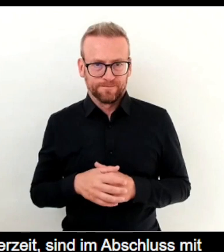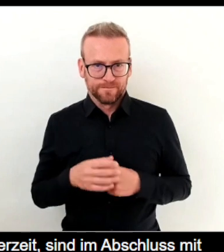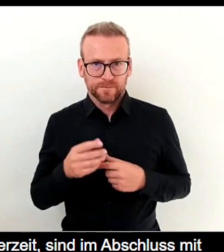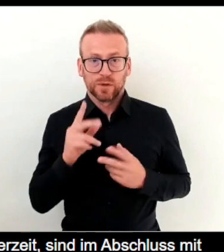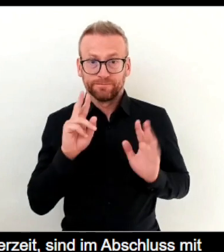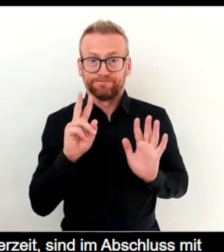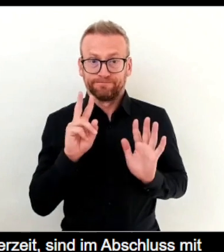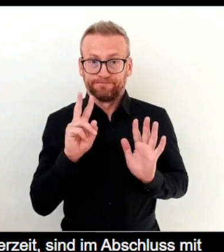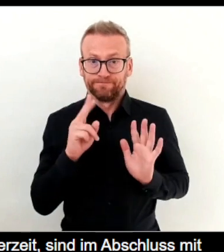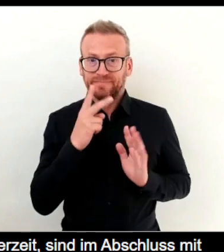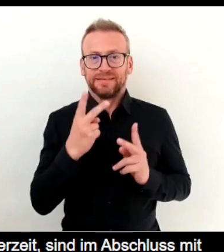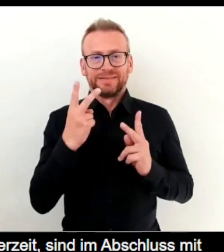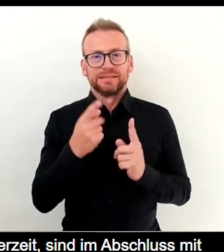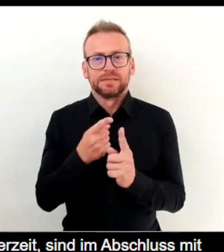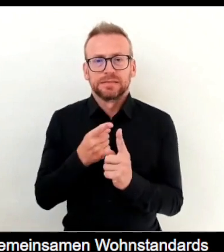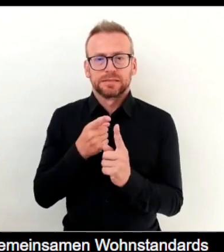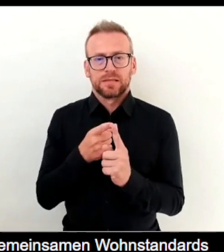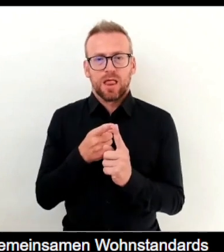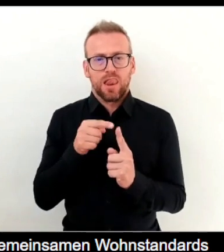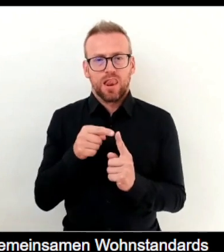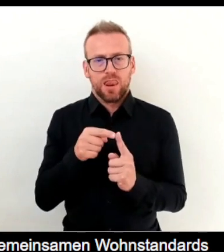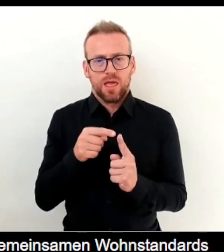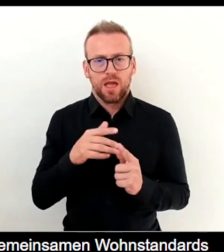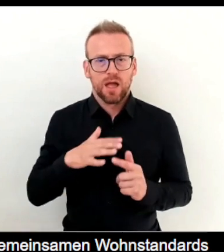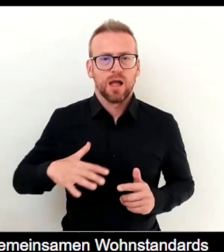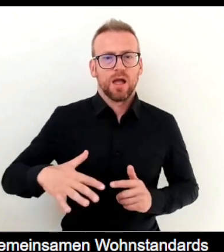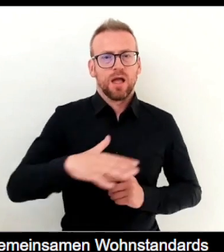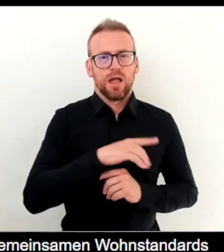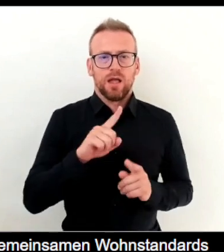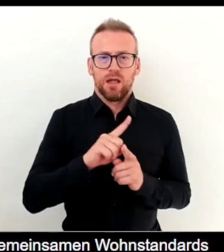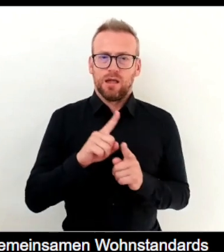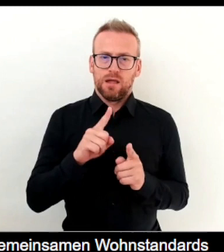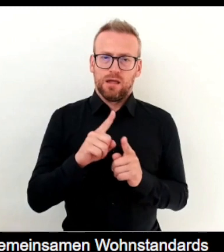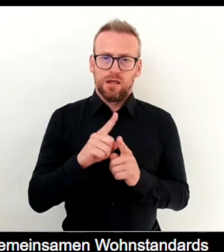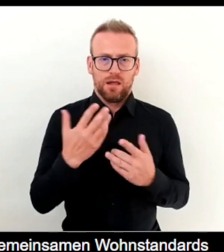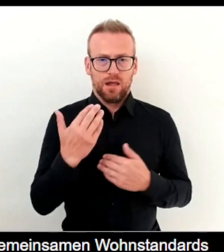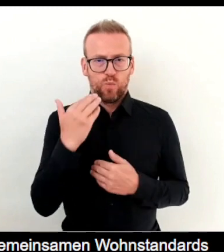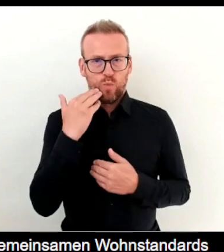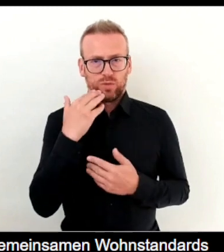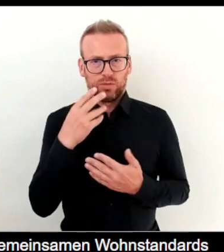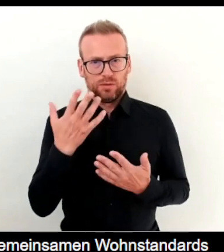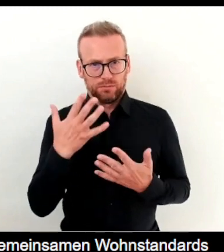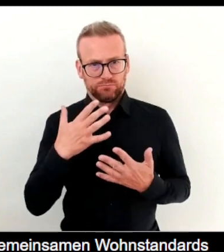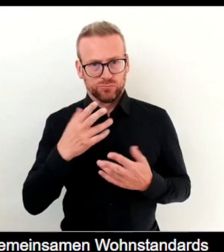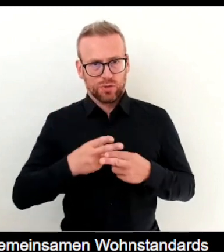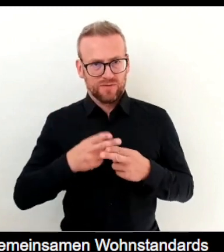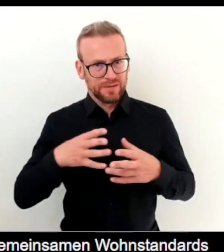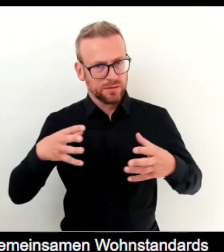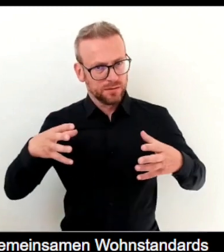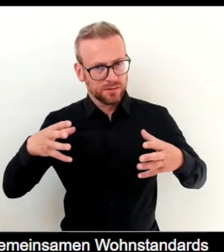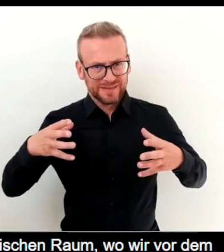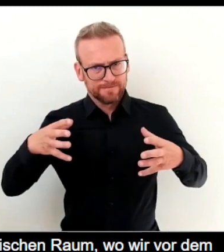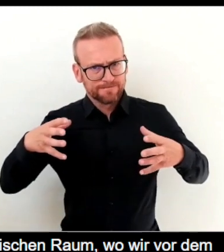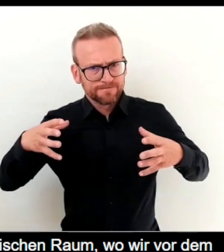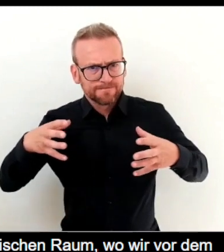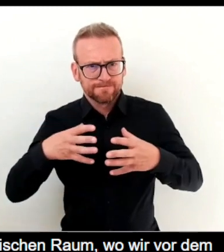vielschichtige Handelsabkommen mit einer breiten Themenpalette. Das geht vom Marktzugang, so wichtig für unsere europäischen Unternehmen,